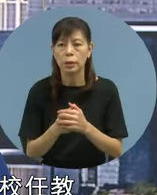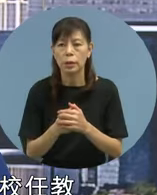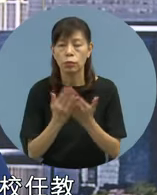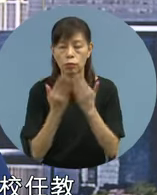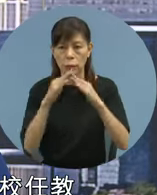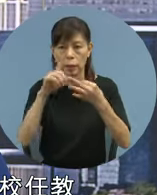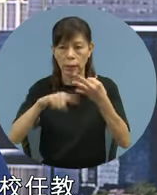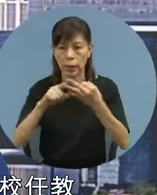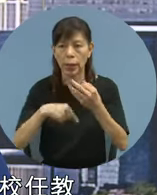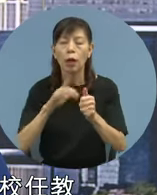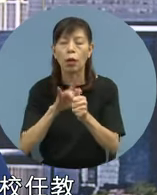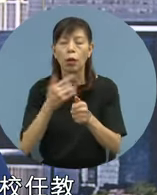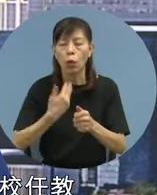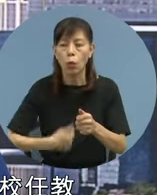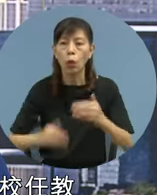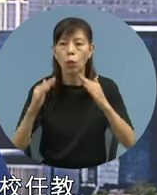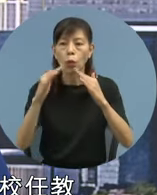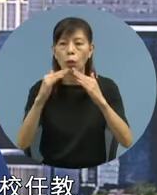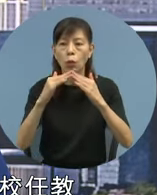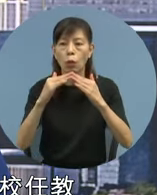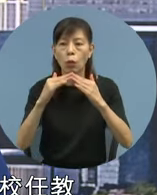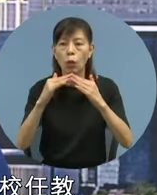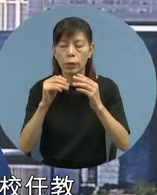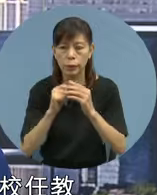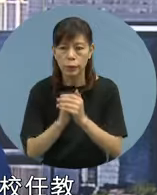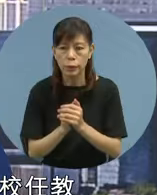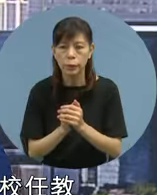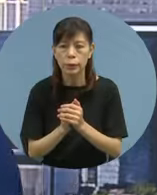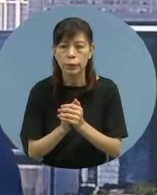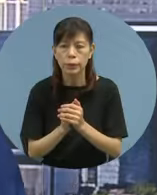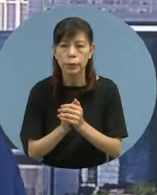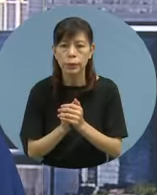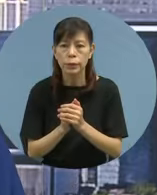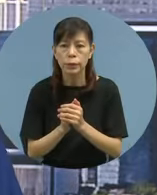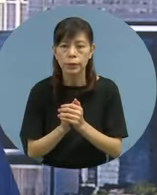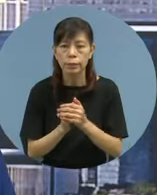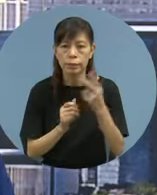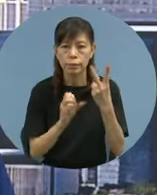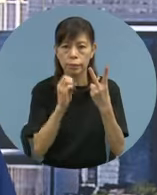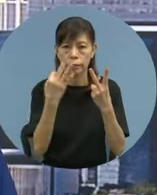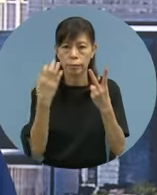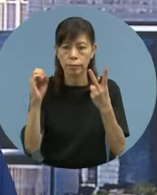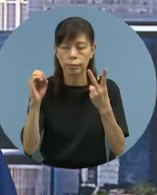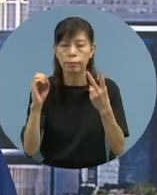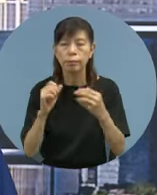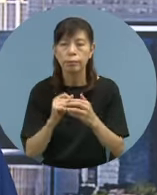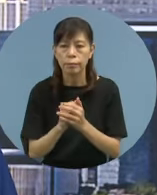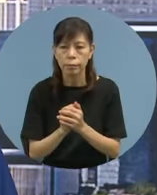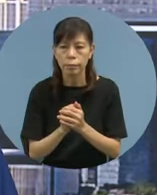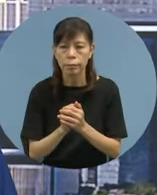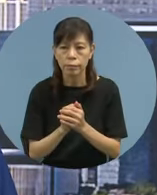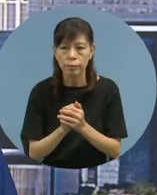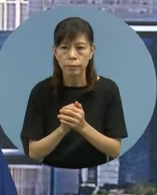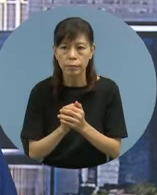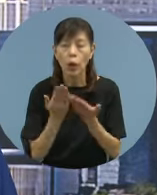金銀業貿易場張怡文學校嗰度教嘅。2030啦，就係、是、聖